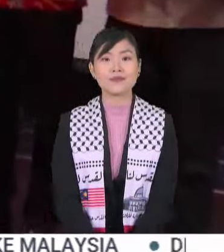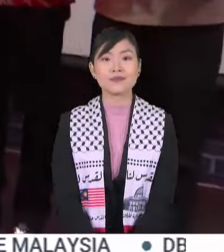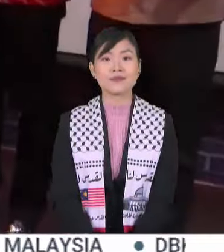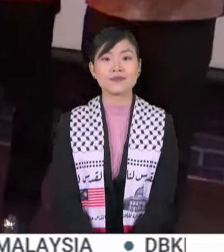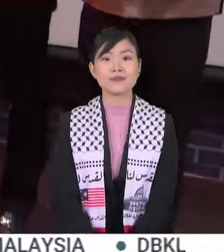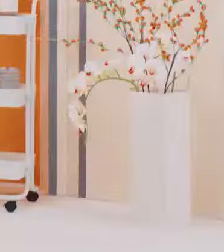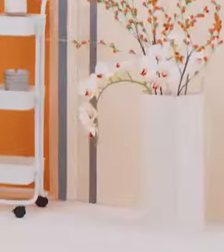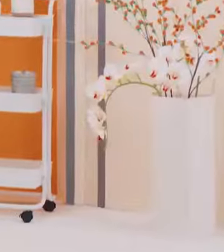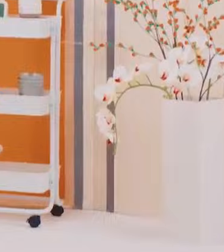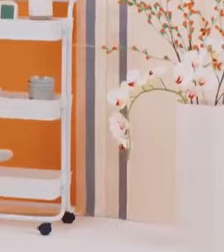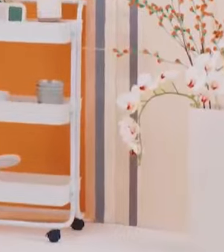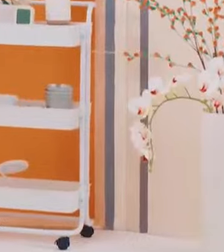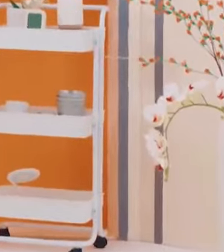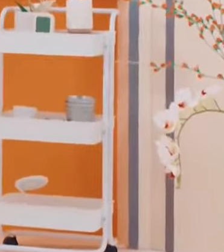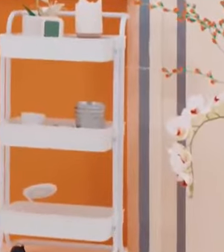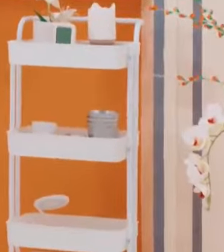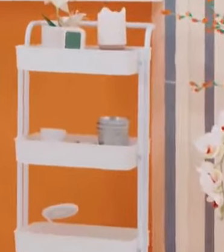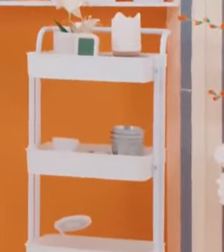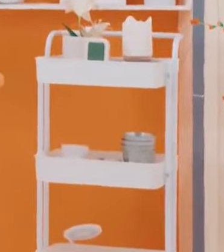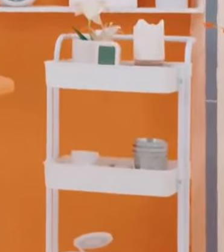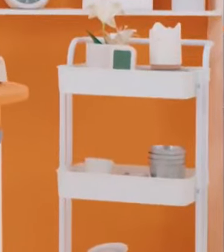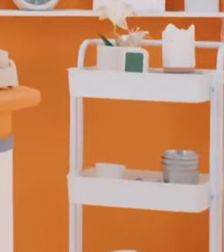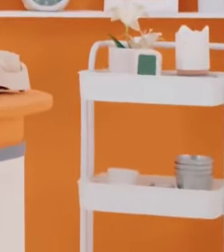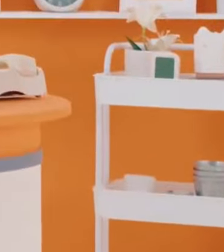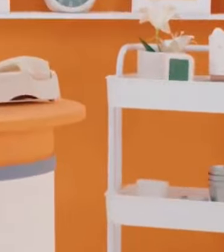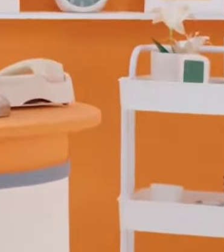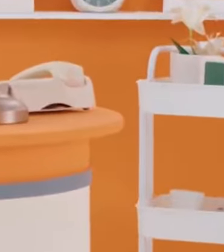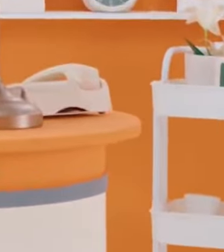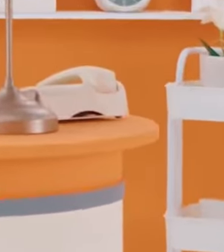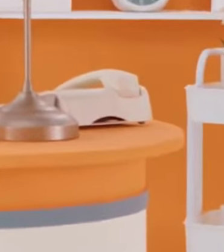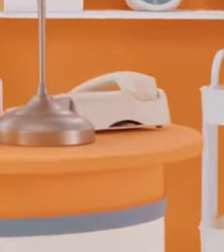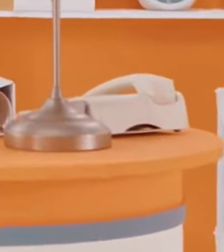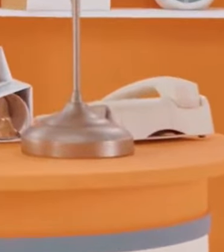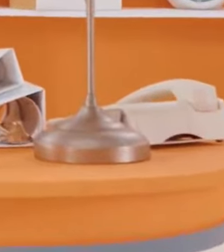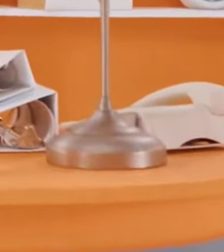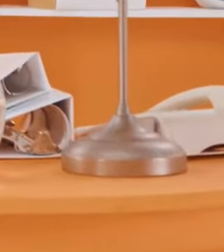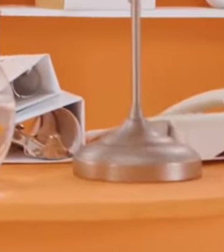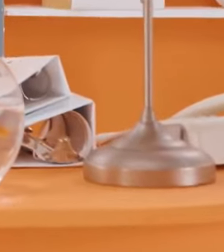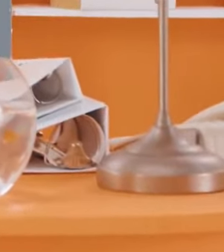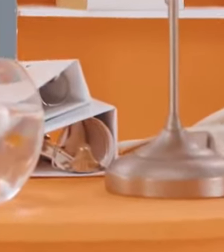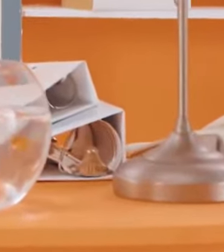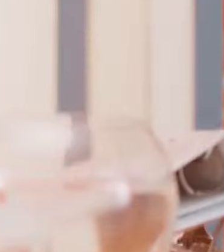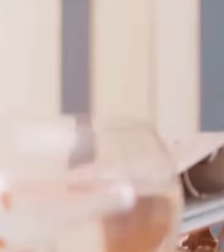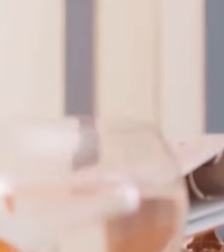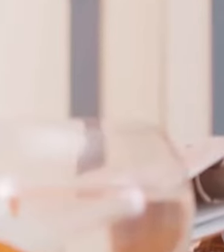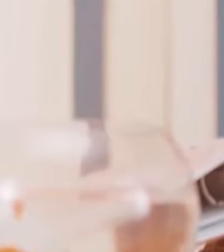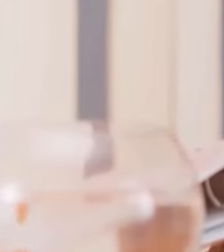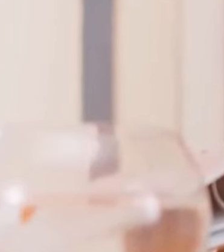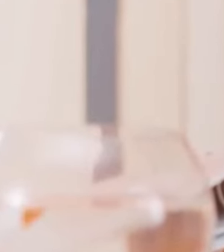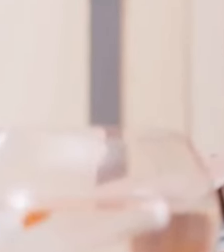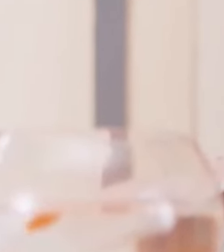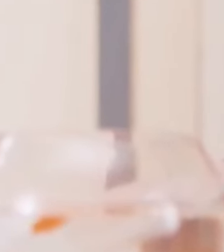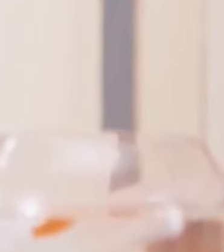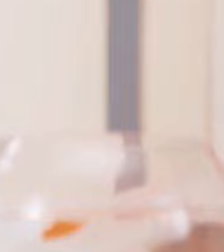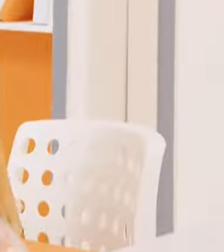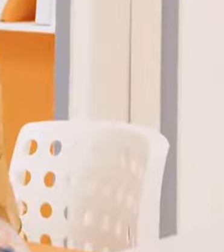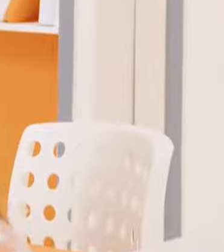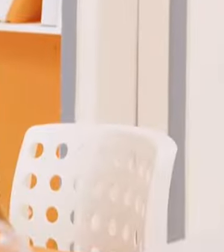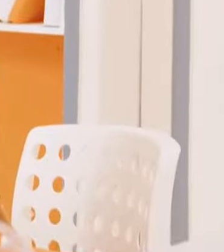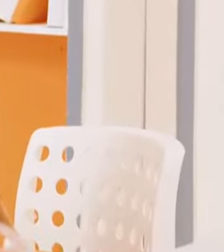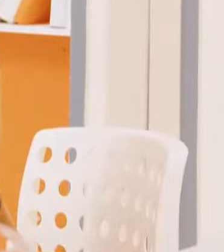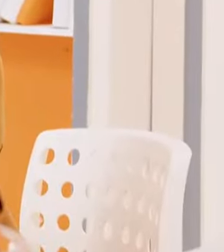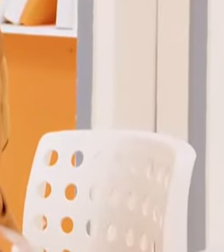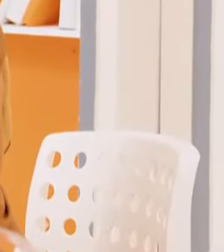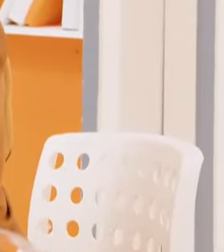Perlis bijinak labur hidup mmur semua mahu kaya tapi jangan